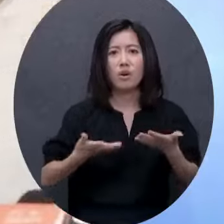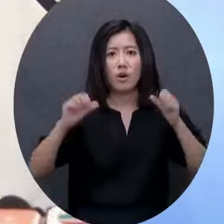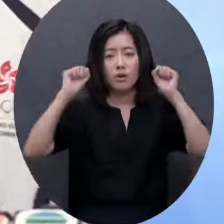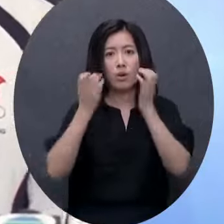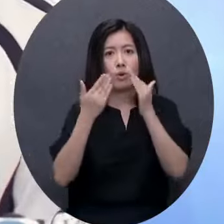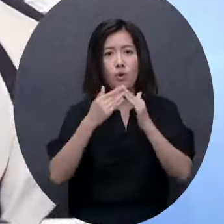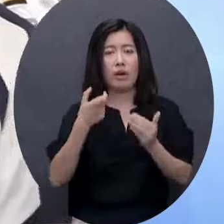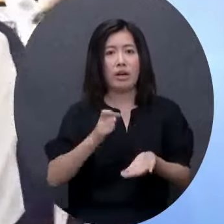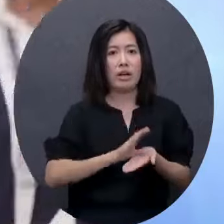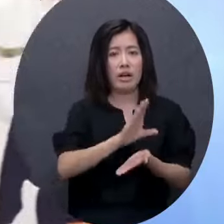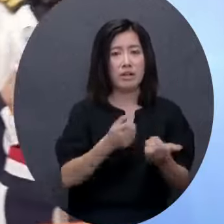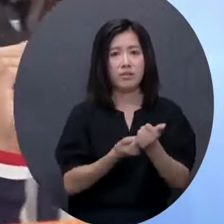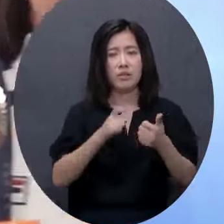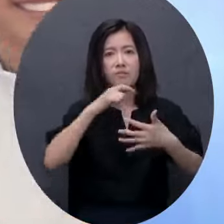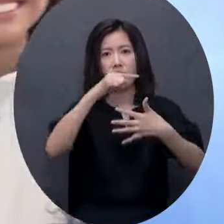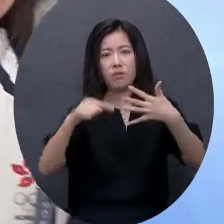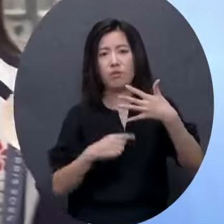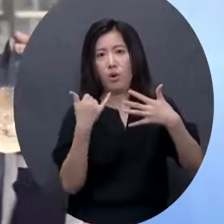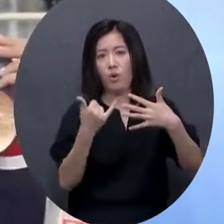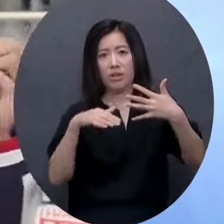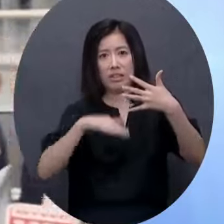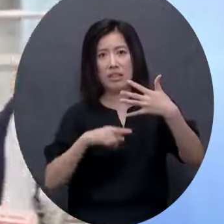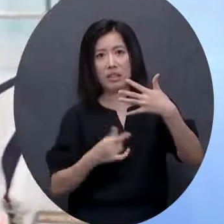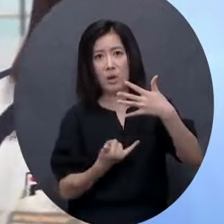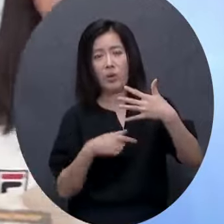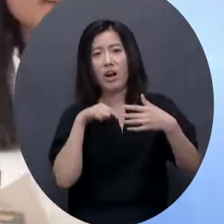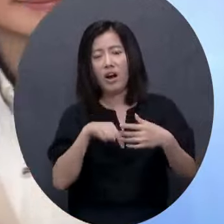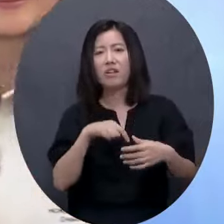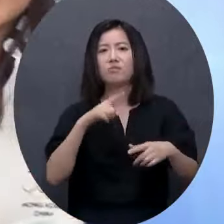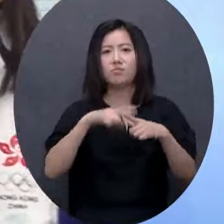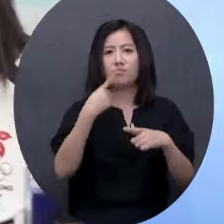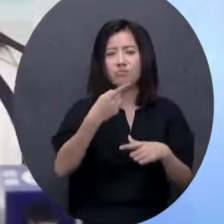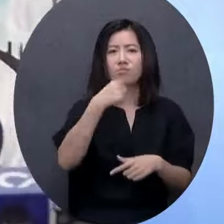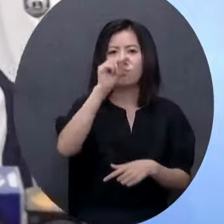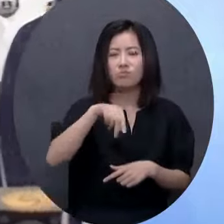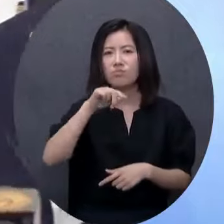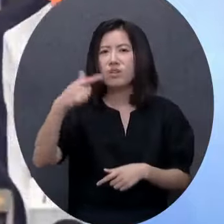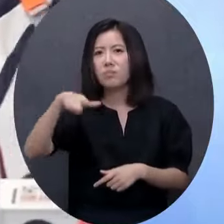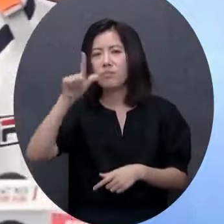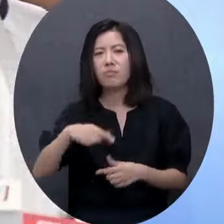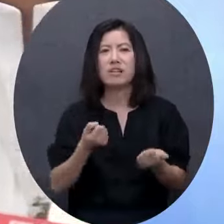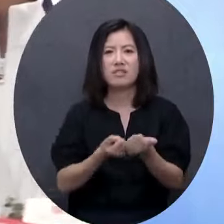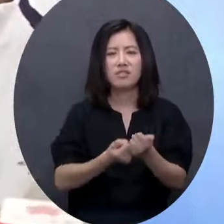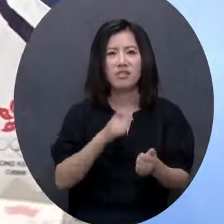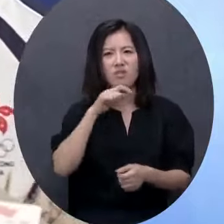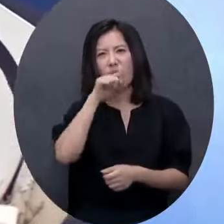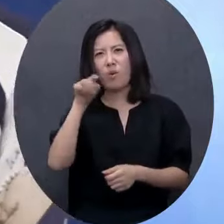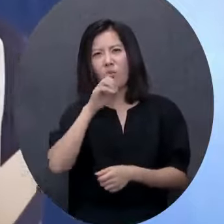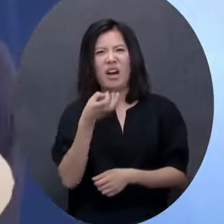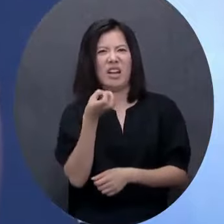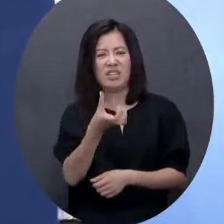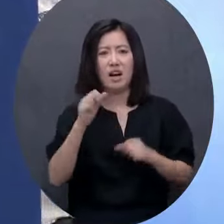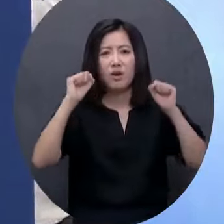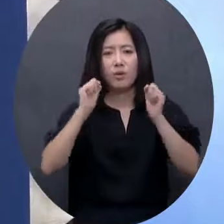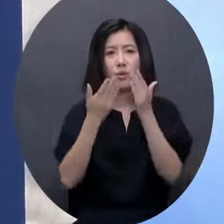动员的资助分六级，最低的第六级资助每个月大约7000-8000元，有意见认为过低。体院院